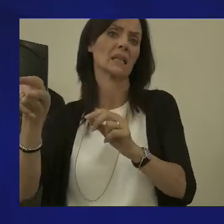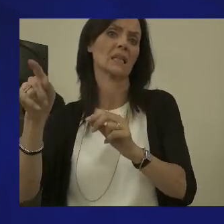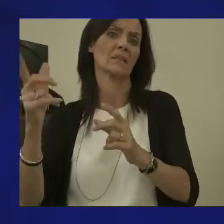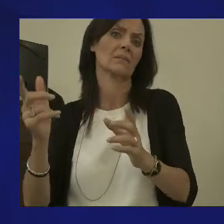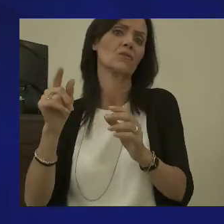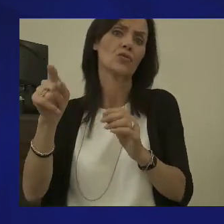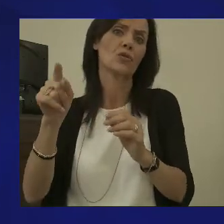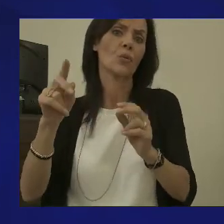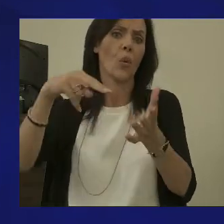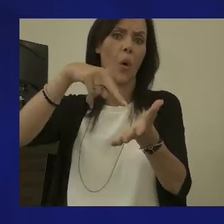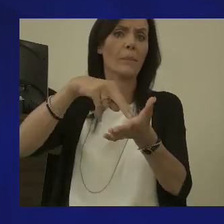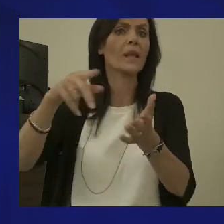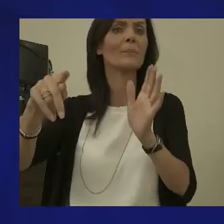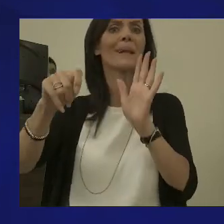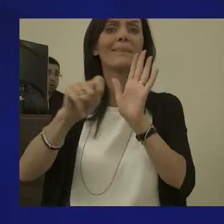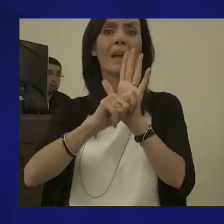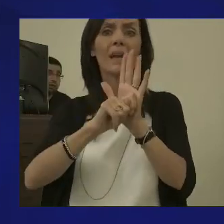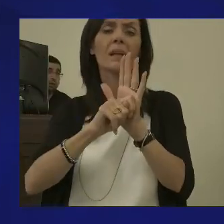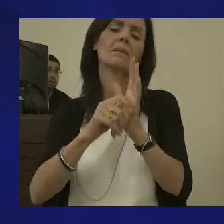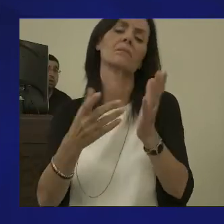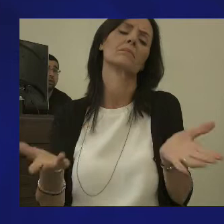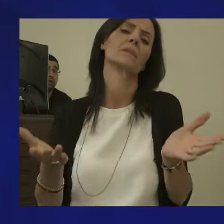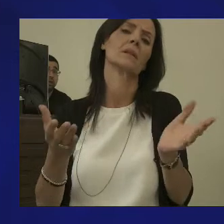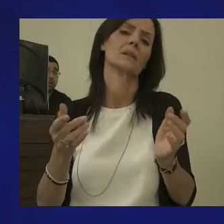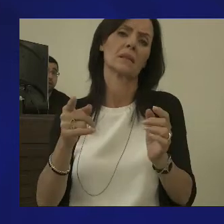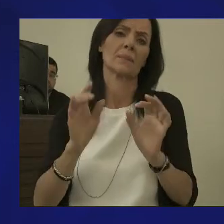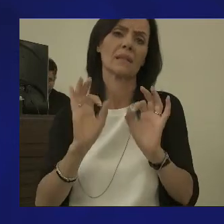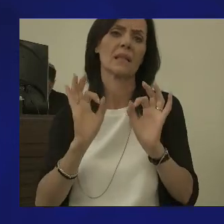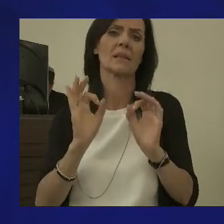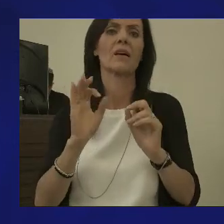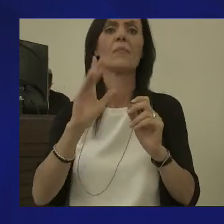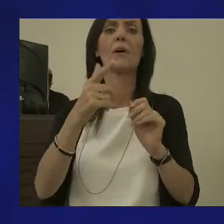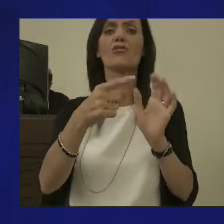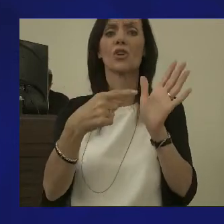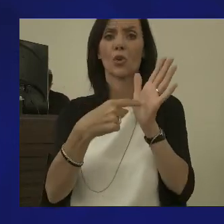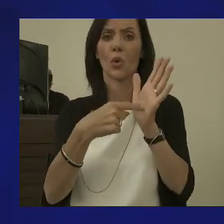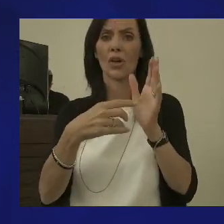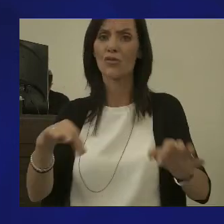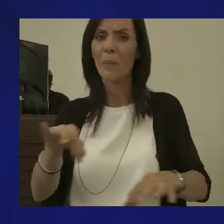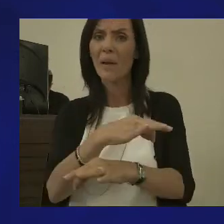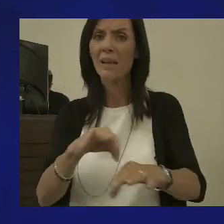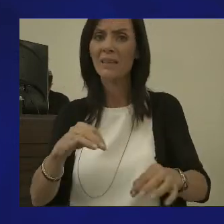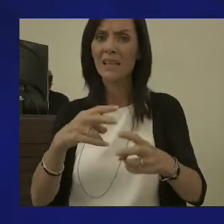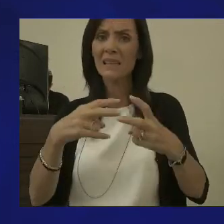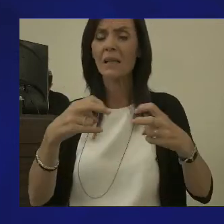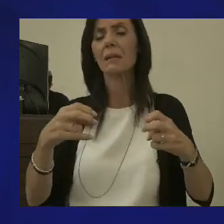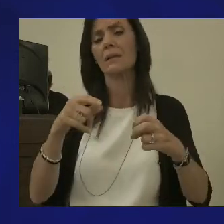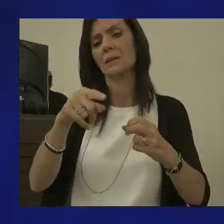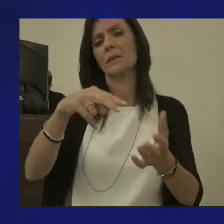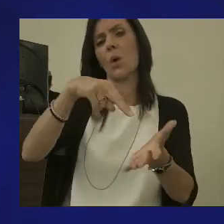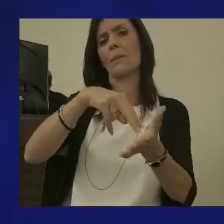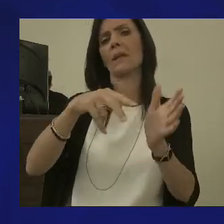אז הכל בסדר. ועל זה אנחנו צריכים להקפיד, ואני חושב שכאן, במה שדורש מהנדס העיר, הוא עומד